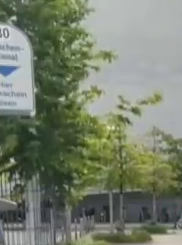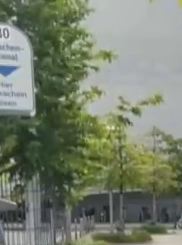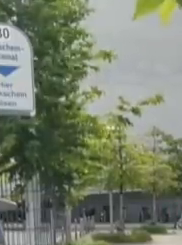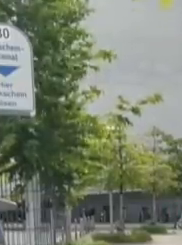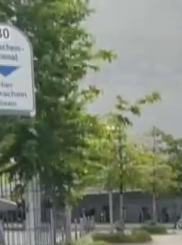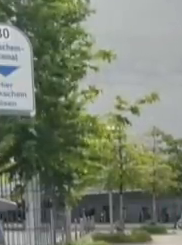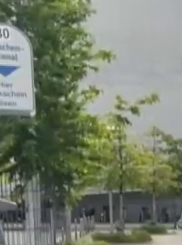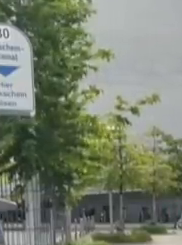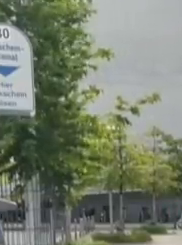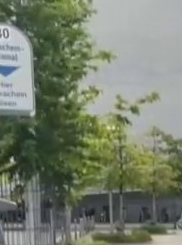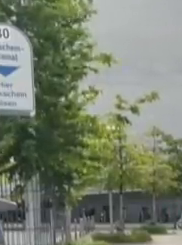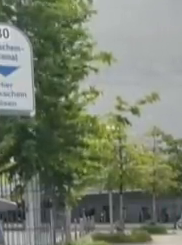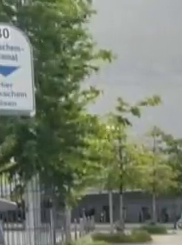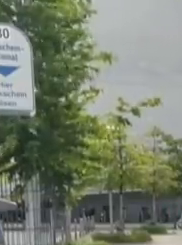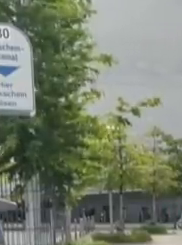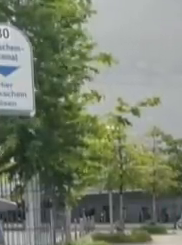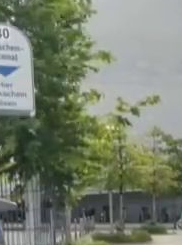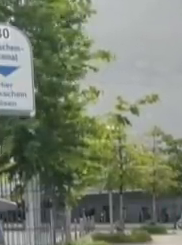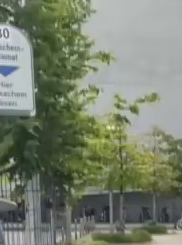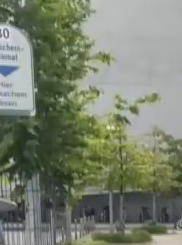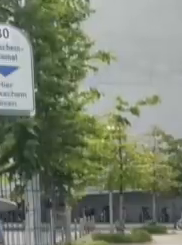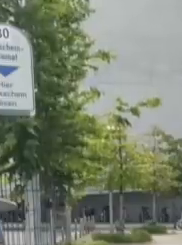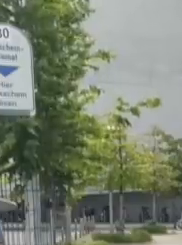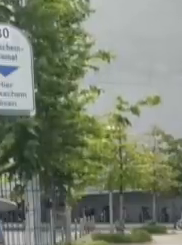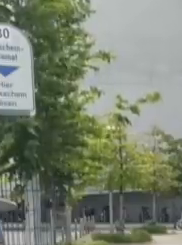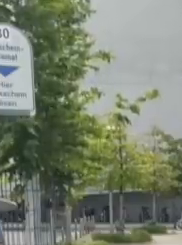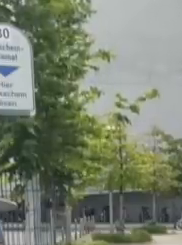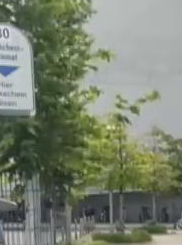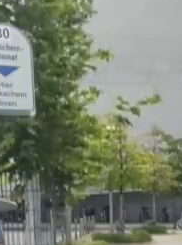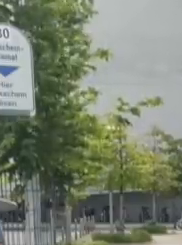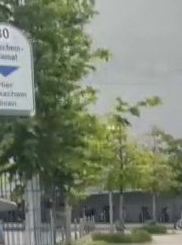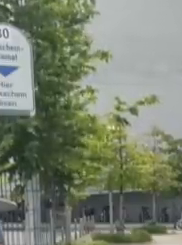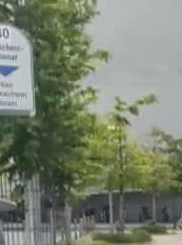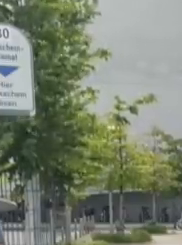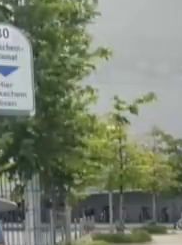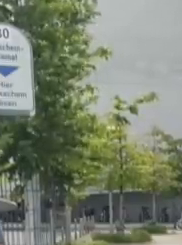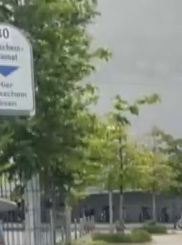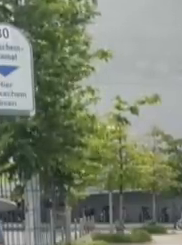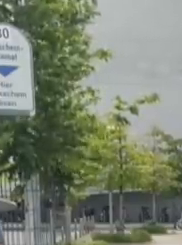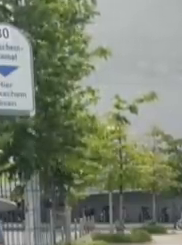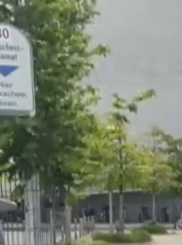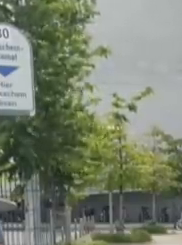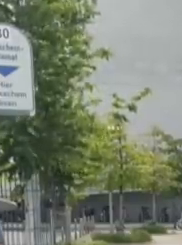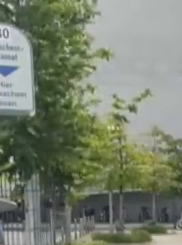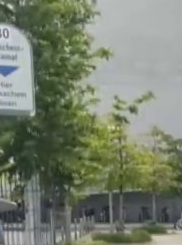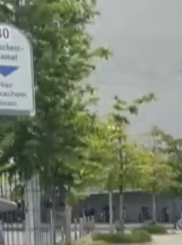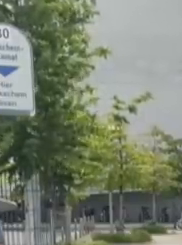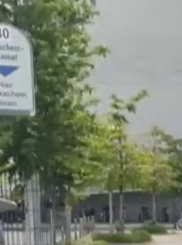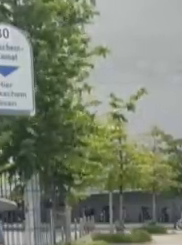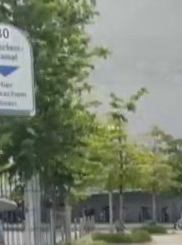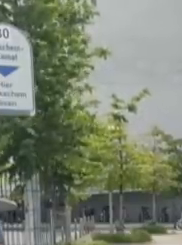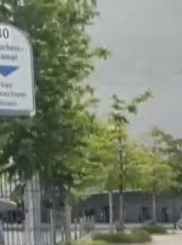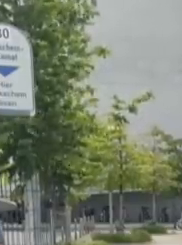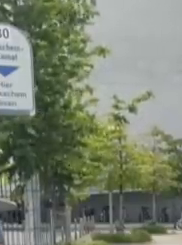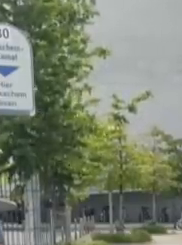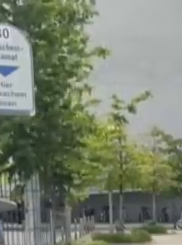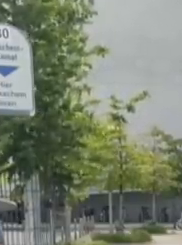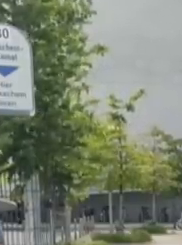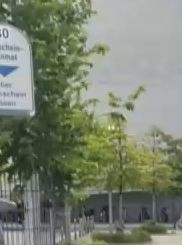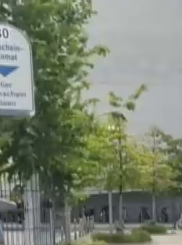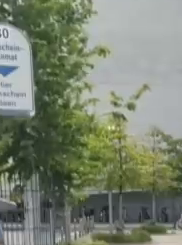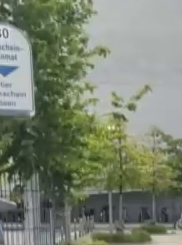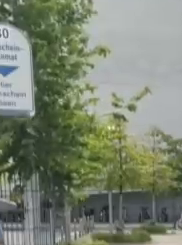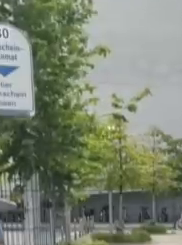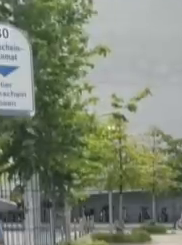Deutsche. Was Russen und Deutsche und Corona angeht, bestätigt sich genau das, dieser Witz. So,